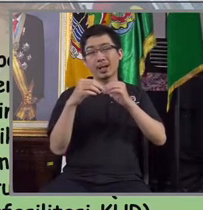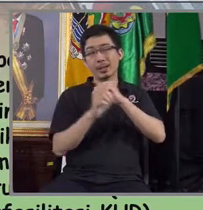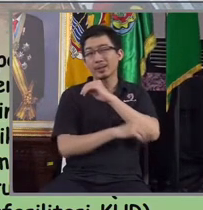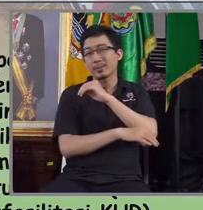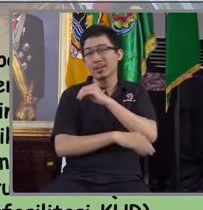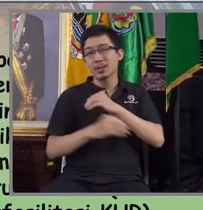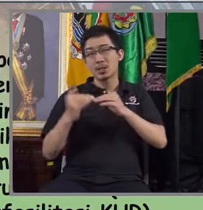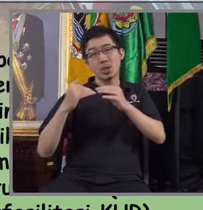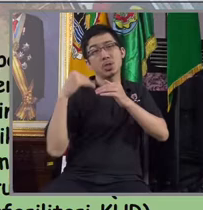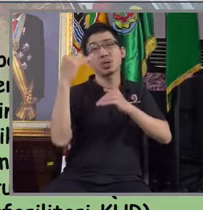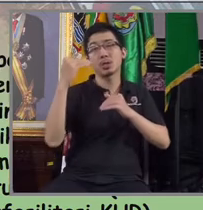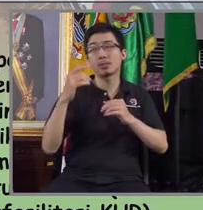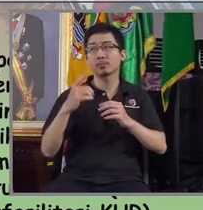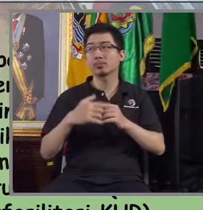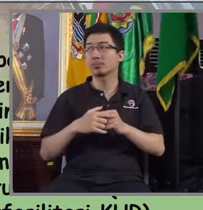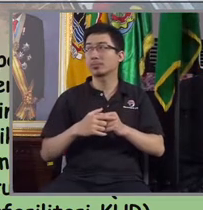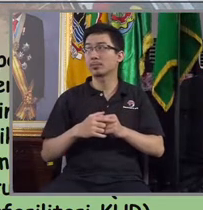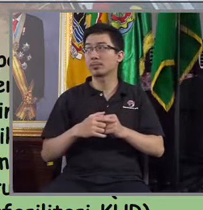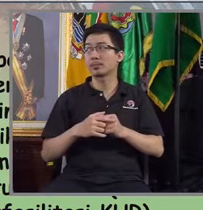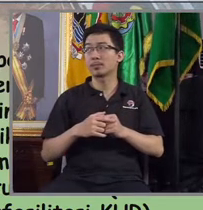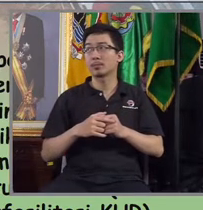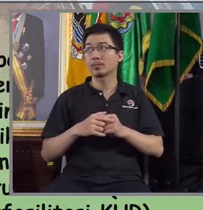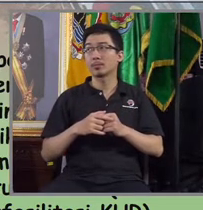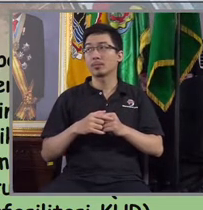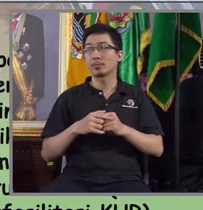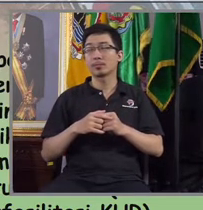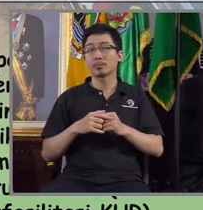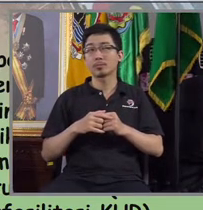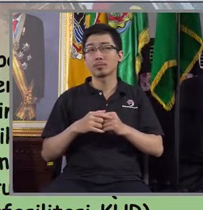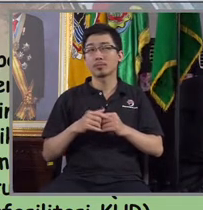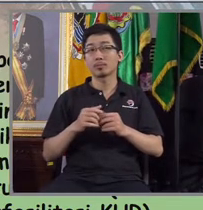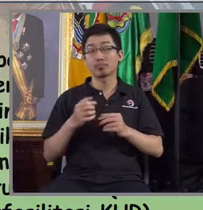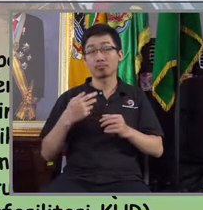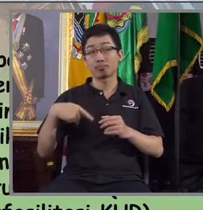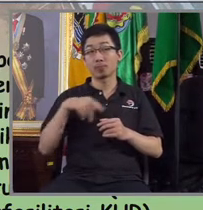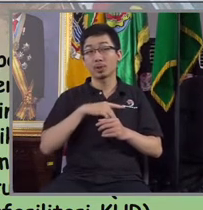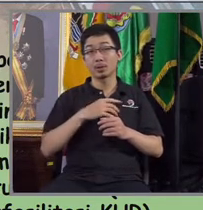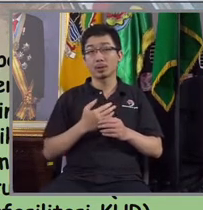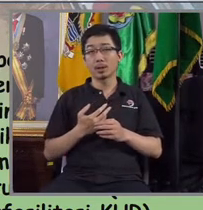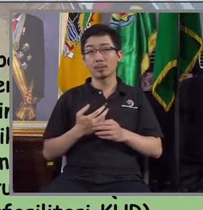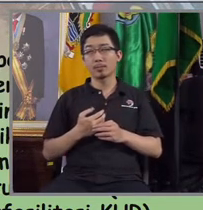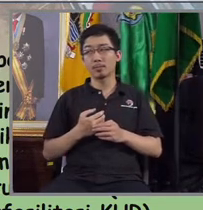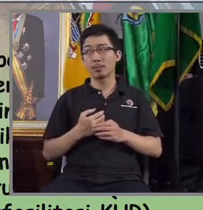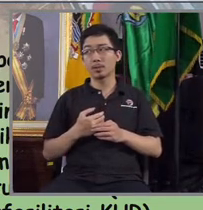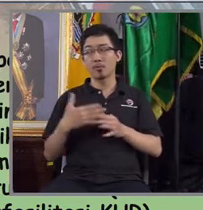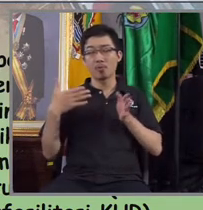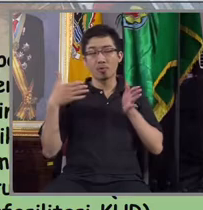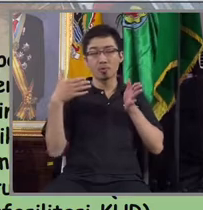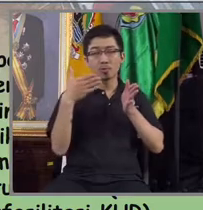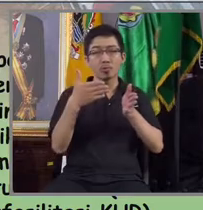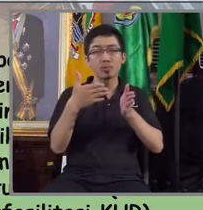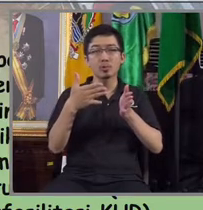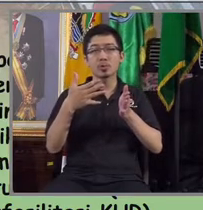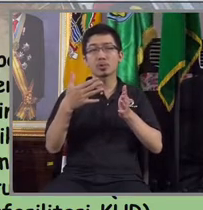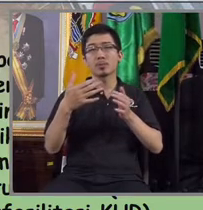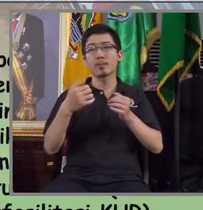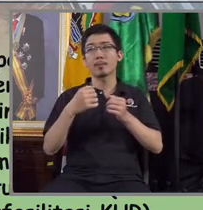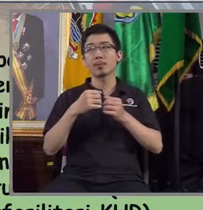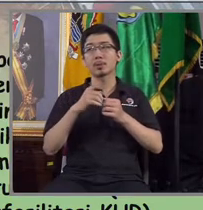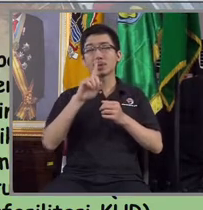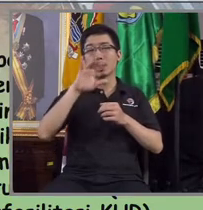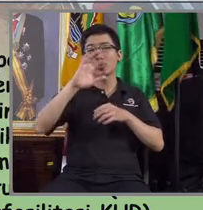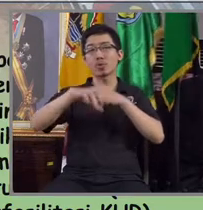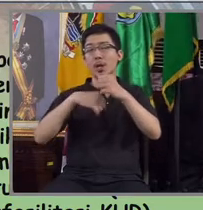dinas beberapa lintas dinas itu kita lakukan terus tidak hanya dalam satu tahun tetapi selama